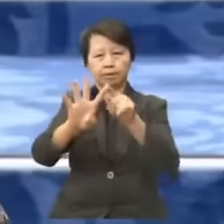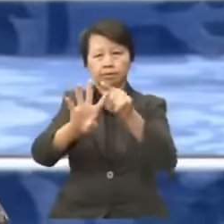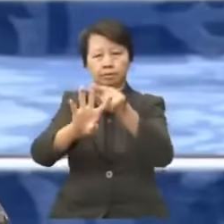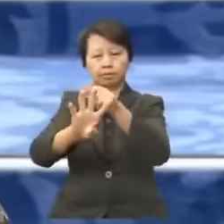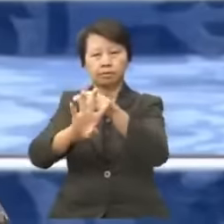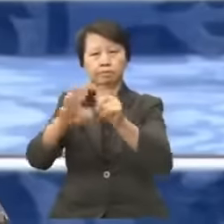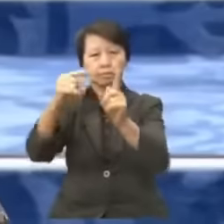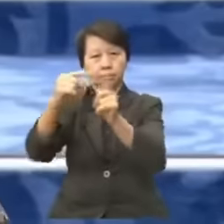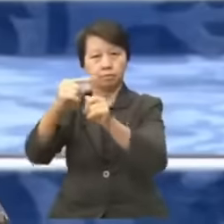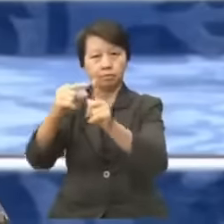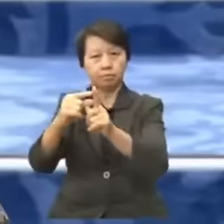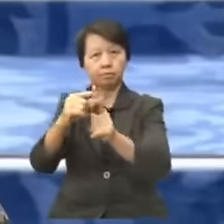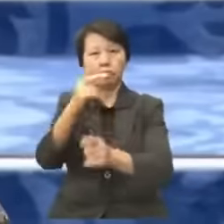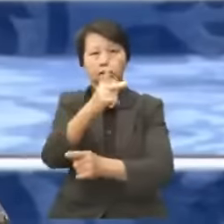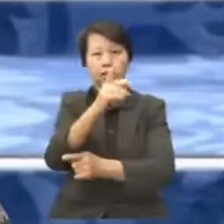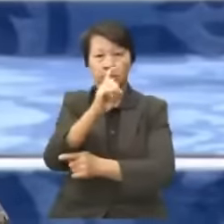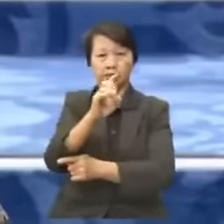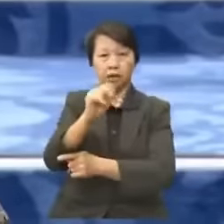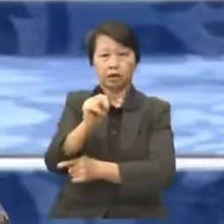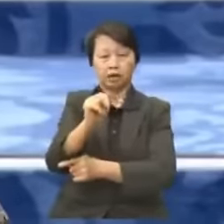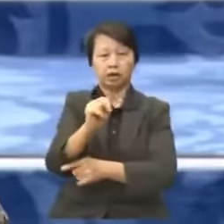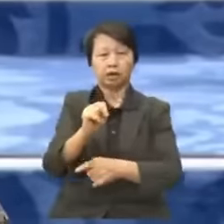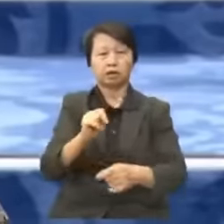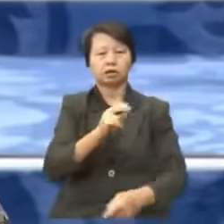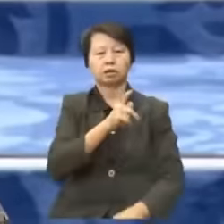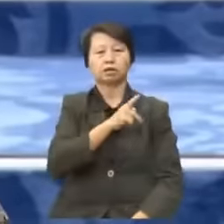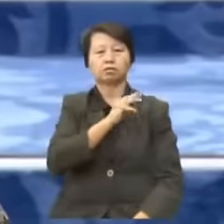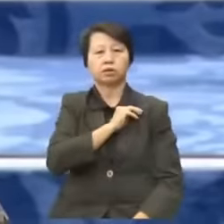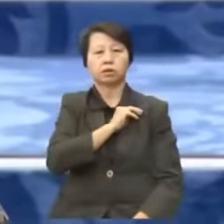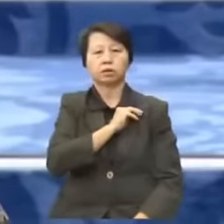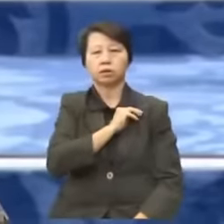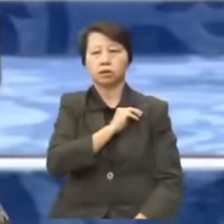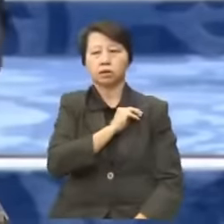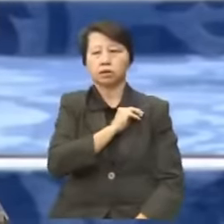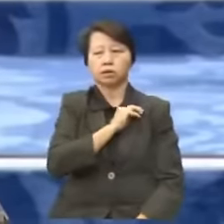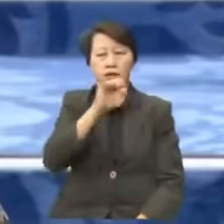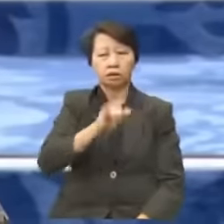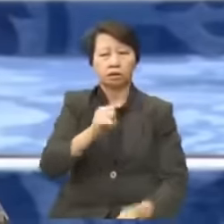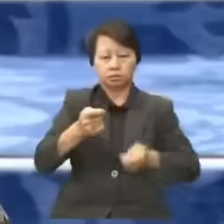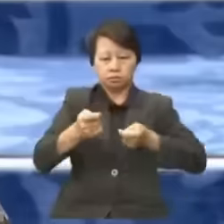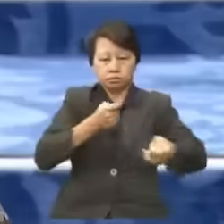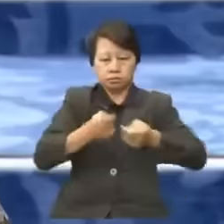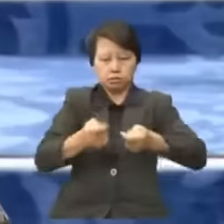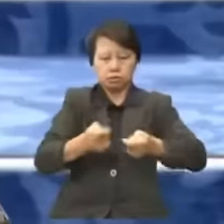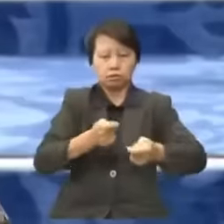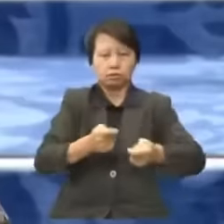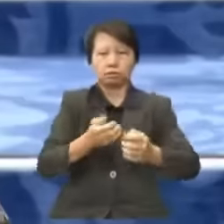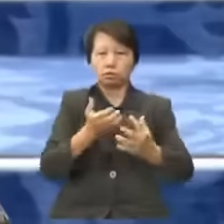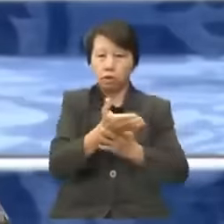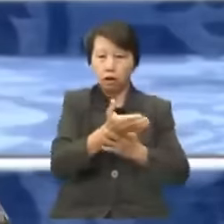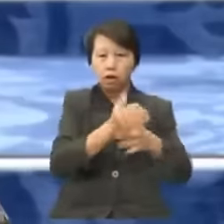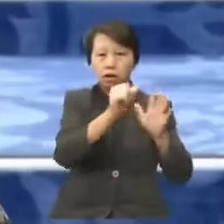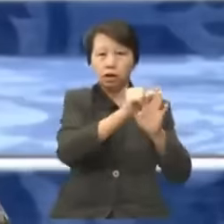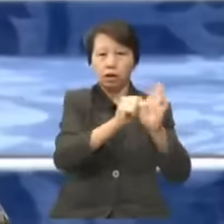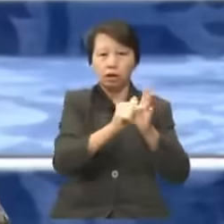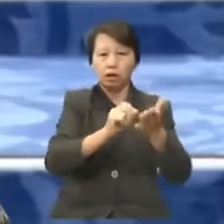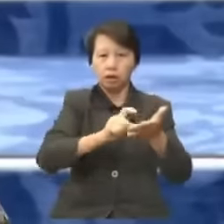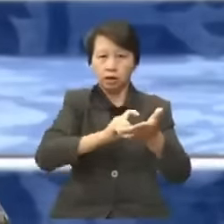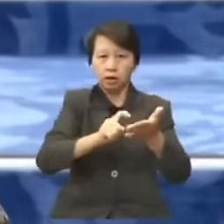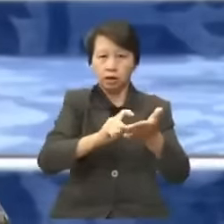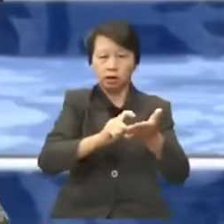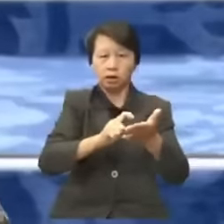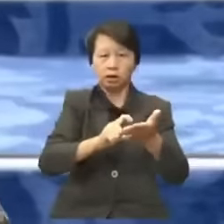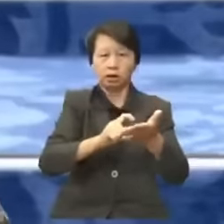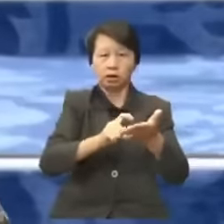istilah kdn sebagai Kementerian yang mengawal Selia melalui akta penerbitan mesin